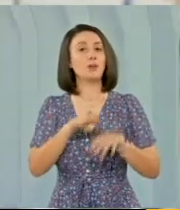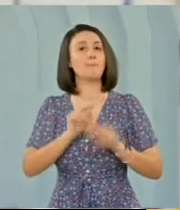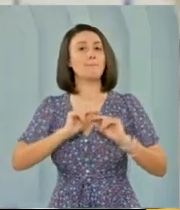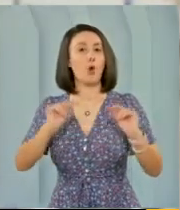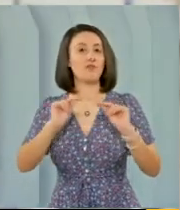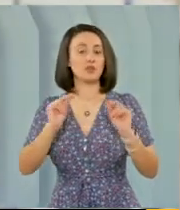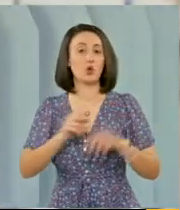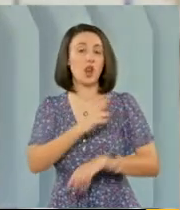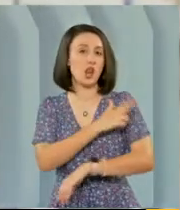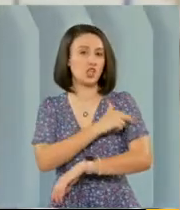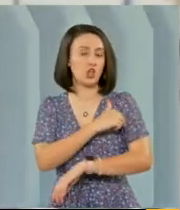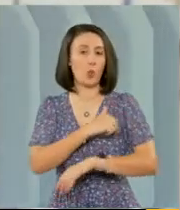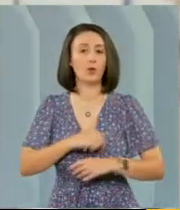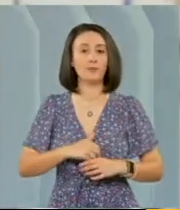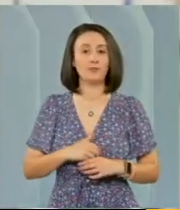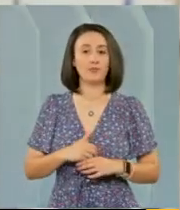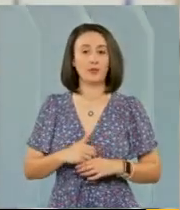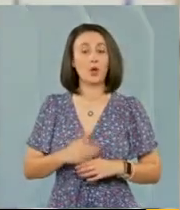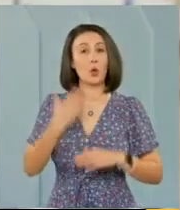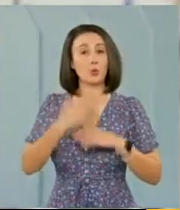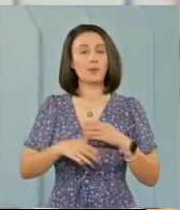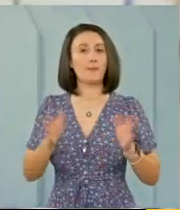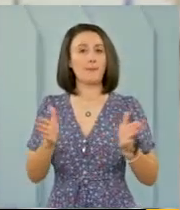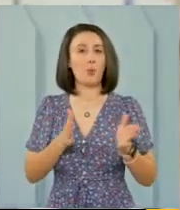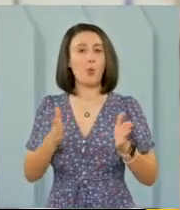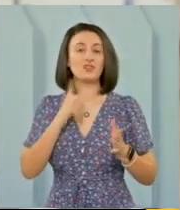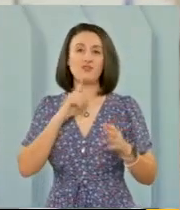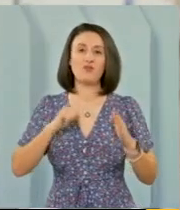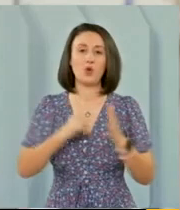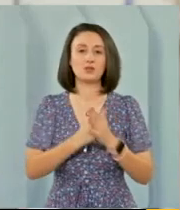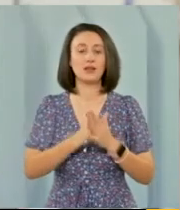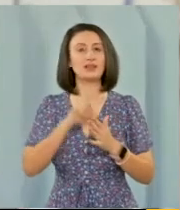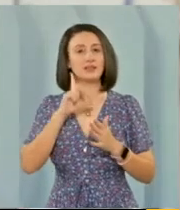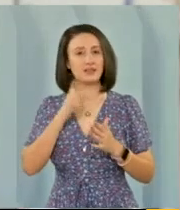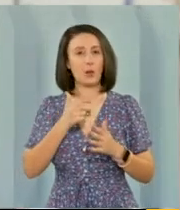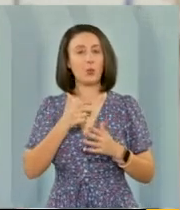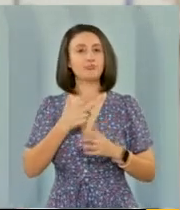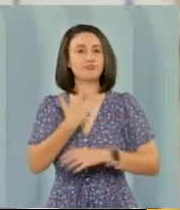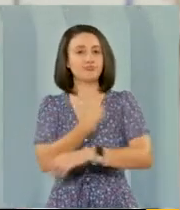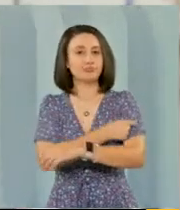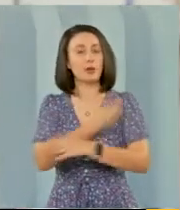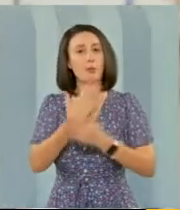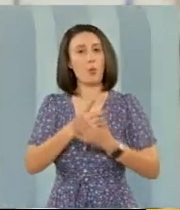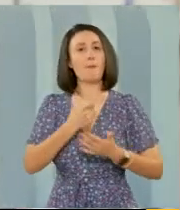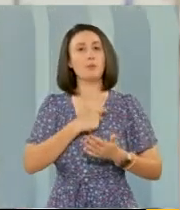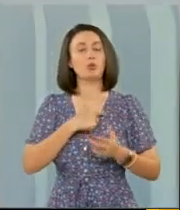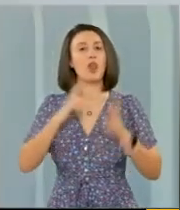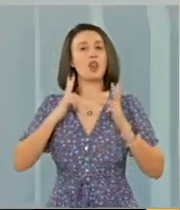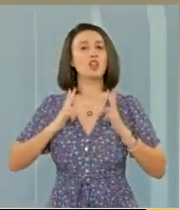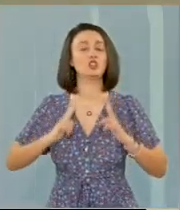ale liceului în cel mai recent episod de violență a fost necesară sedarea tânărului pentru a se putea liniști